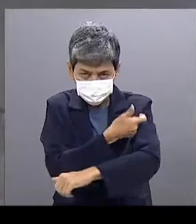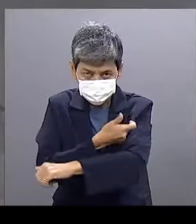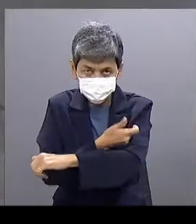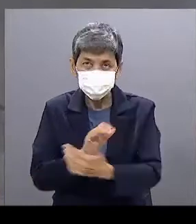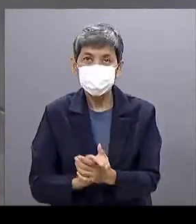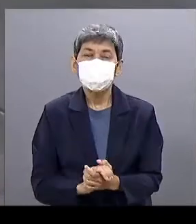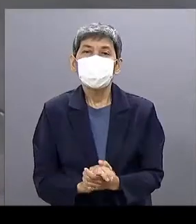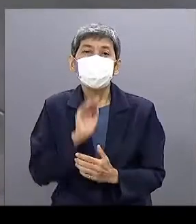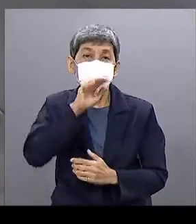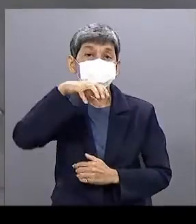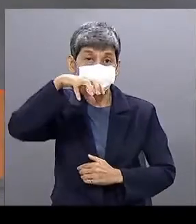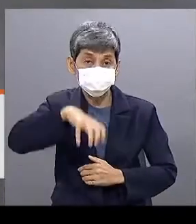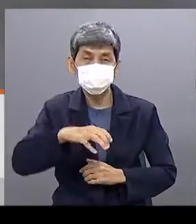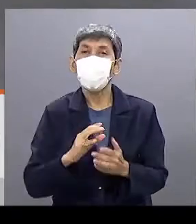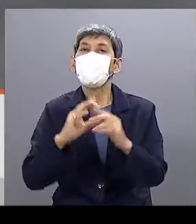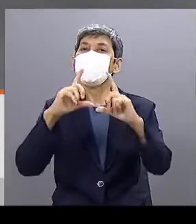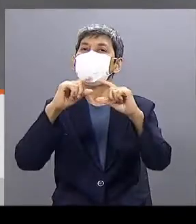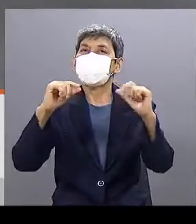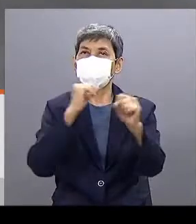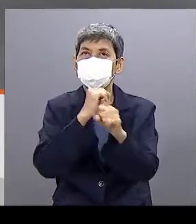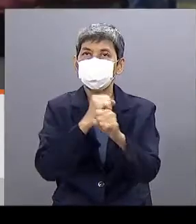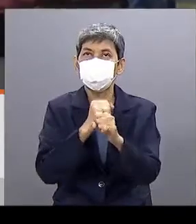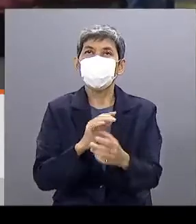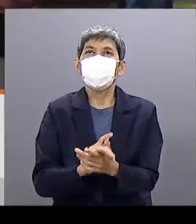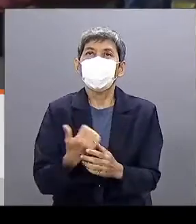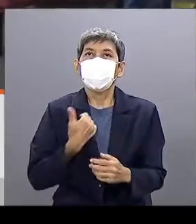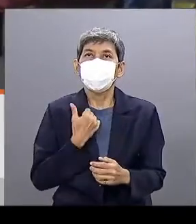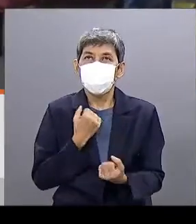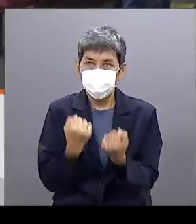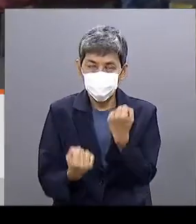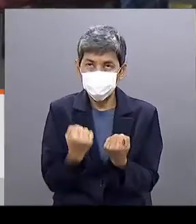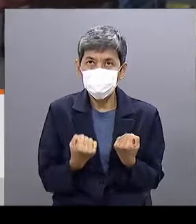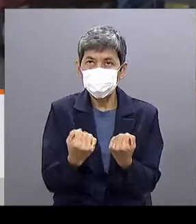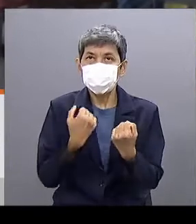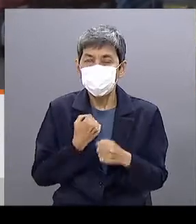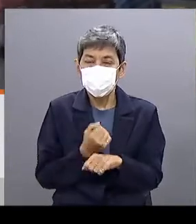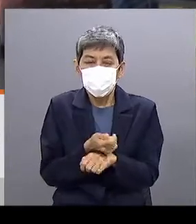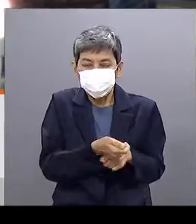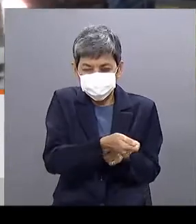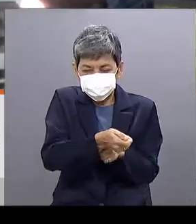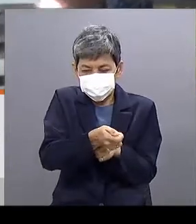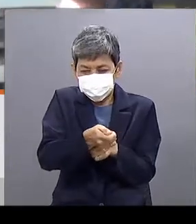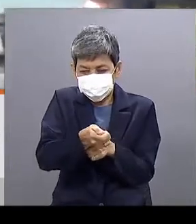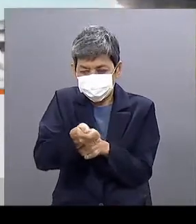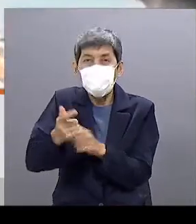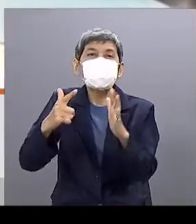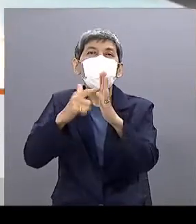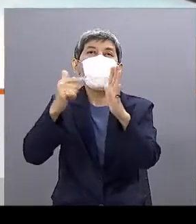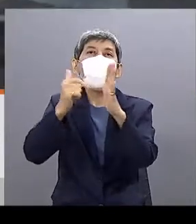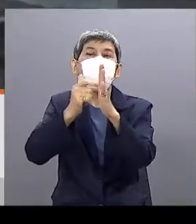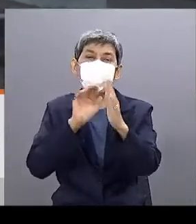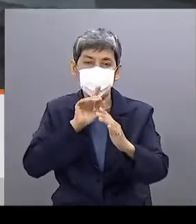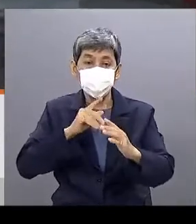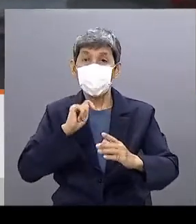เมืองเพชรบูรณ์ดำรถออกฉีดพ่นยาฆ่าเชื้อภายในตลาดสดเทศบาล 2และตลาดเพชรพัฒนา